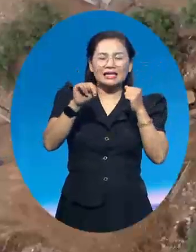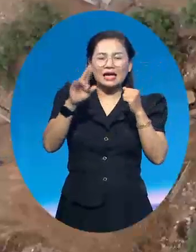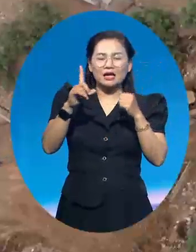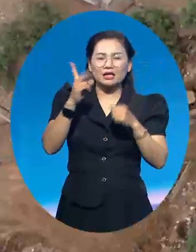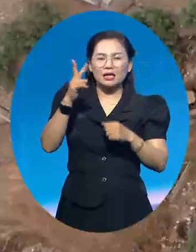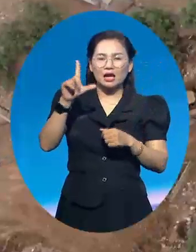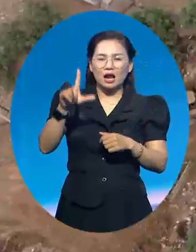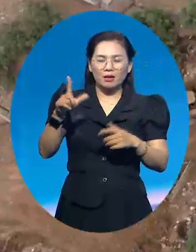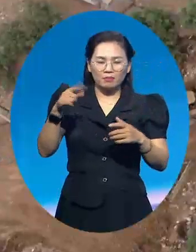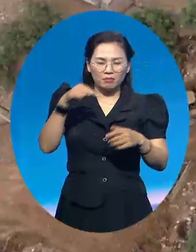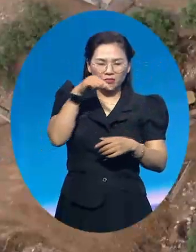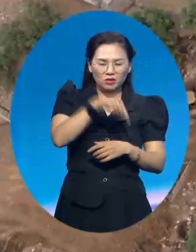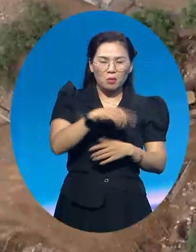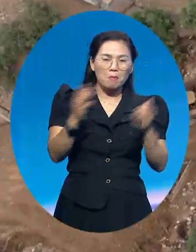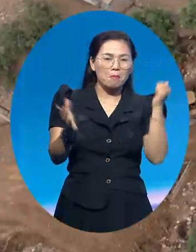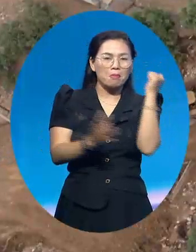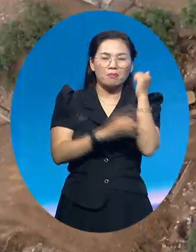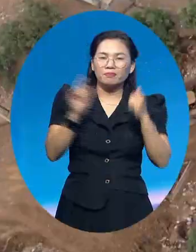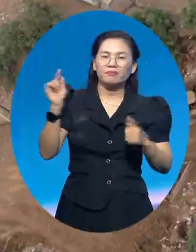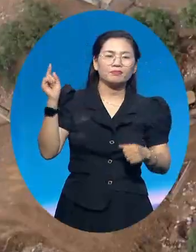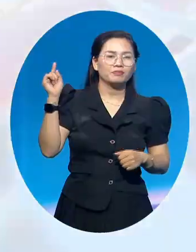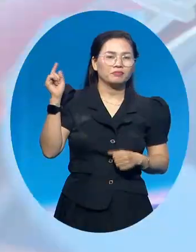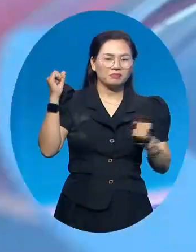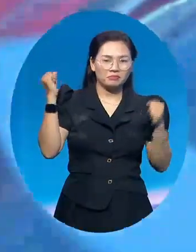năm 1930.